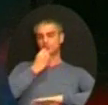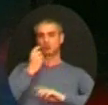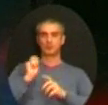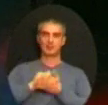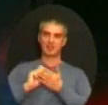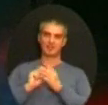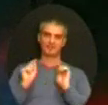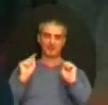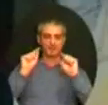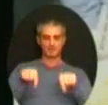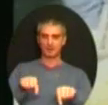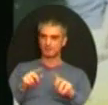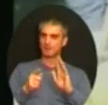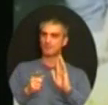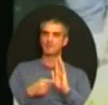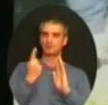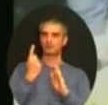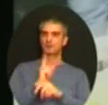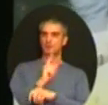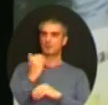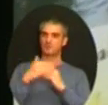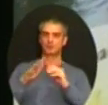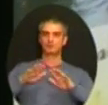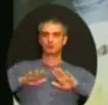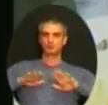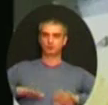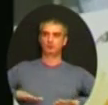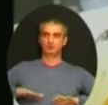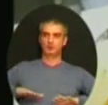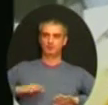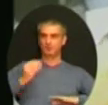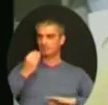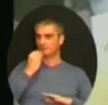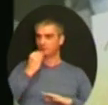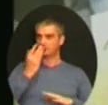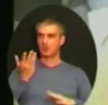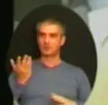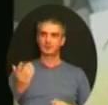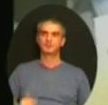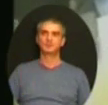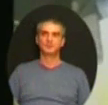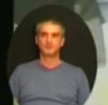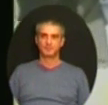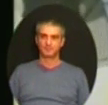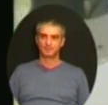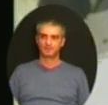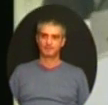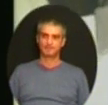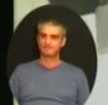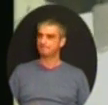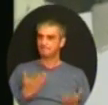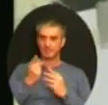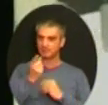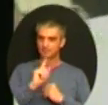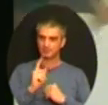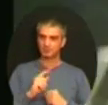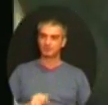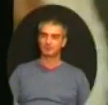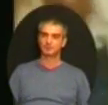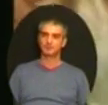היו באים, והיו... פעם שנייה בזמן האחרון שהוא יושב... אה, שהוא ישב? כן, כן, בוודאי, עכשיו איתנו העיתונאים.